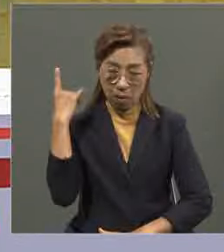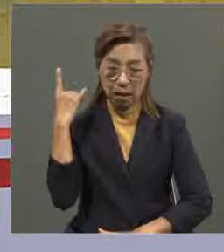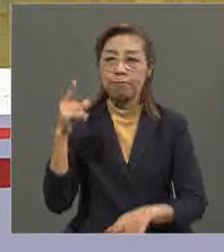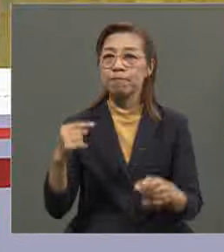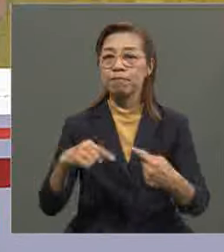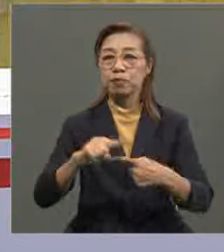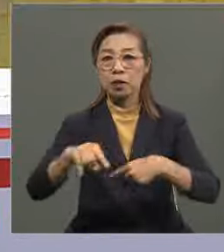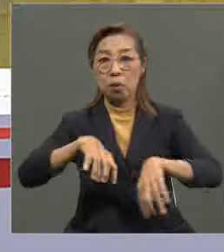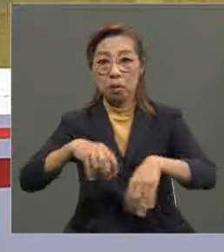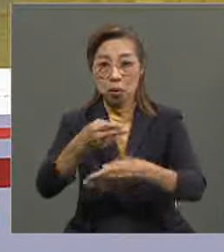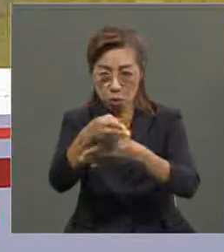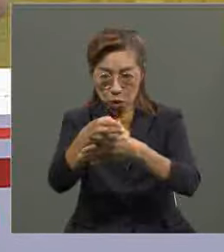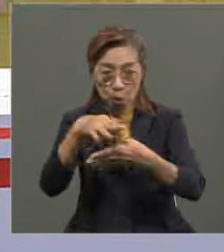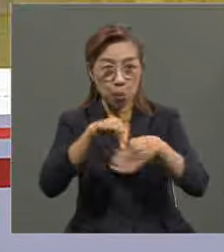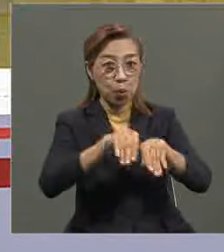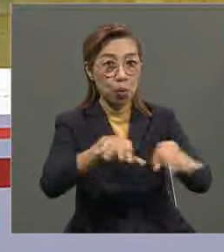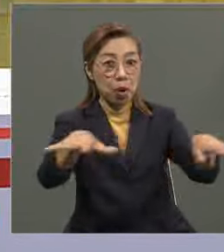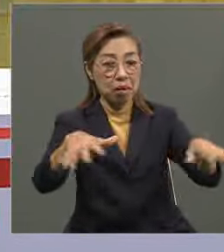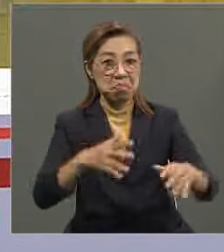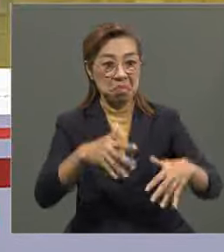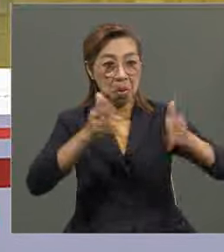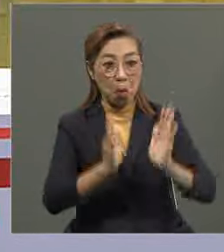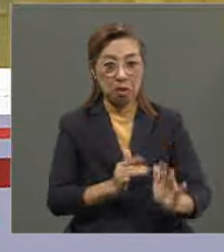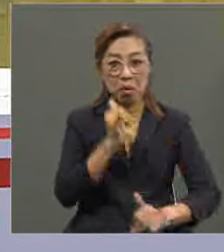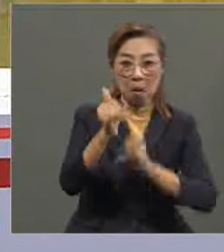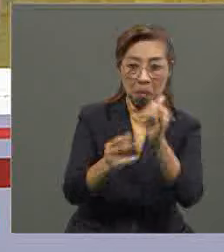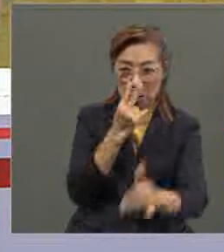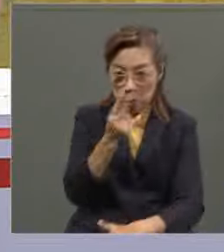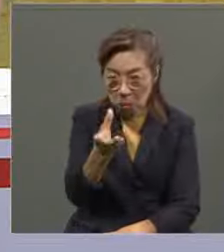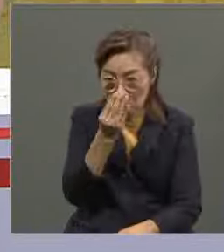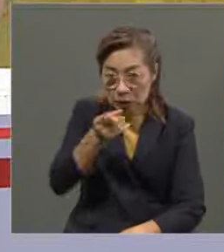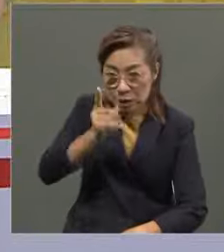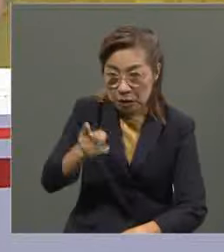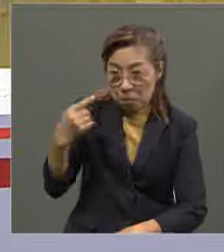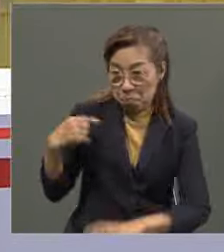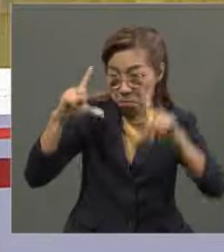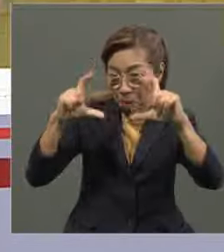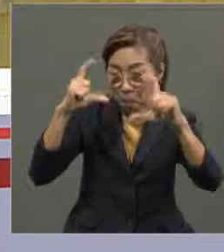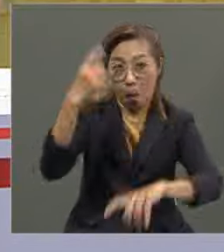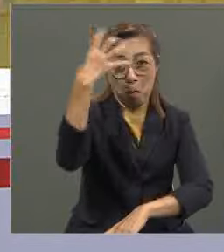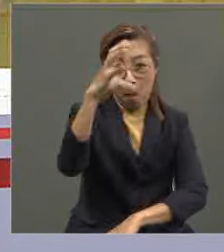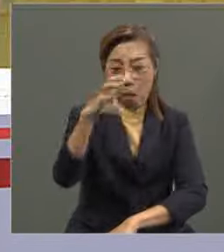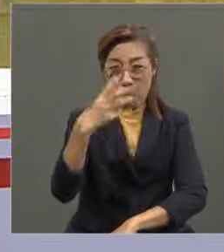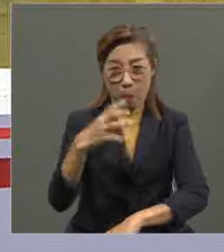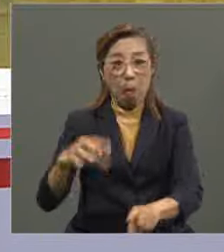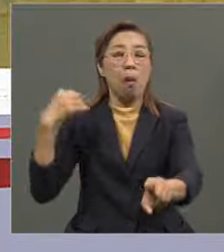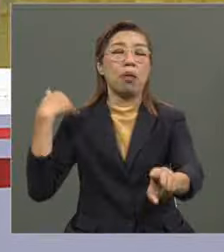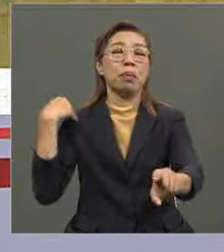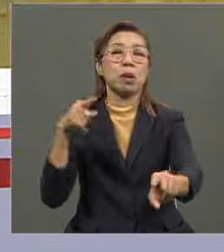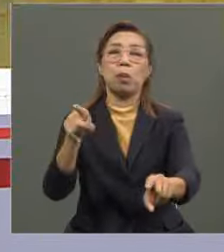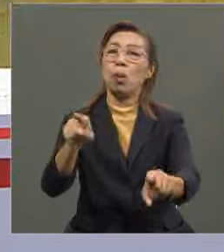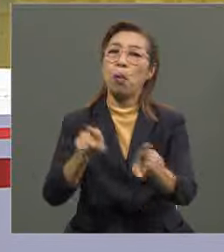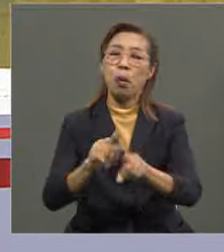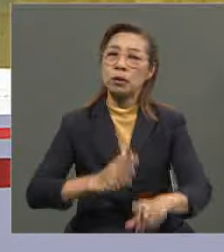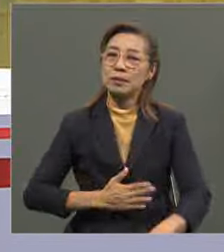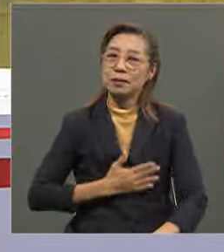ที่มีการถ่ายทอดสดหลายคนได้ไปชมจริงโอ้โหโลกโซเชียลเนี่ยขึ้นฟีดกันเรียกว่าชื่นชมพระบารมี